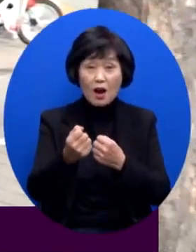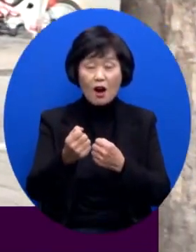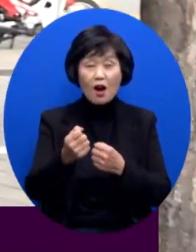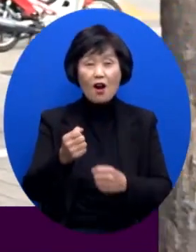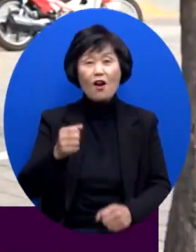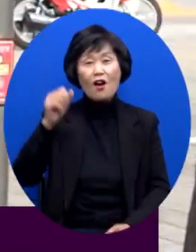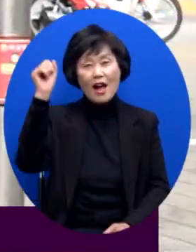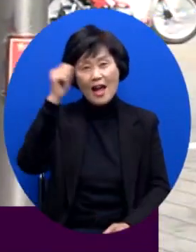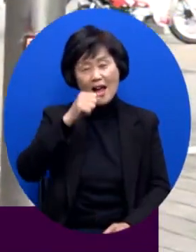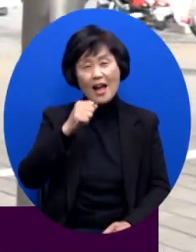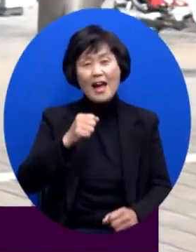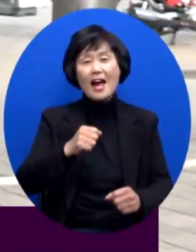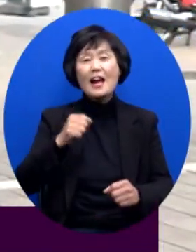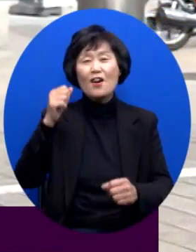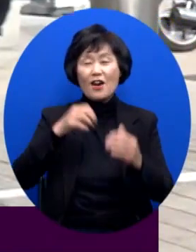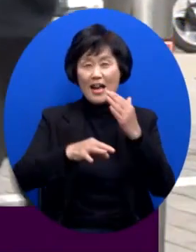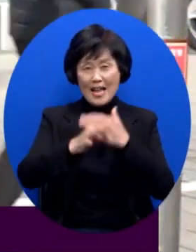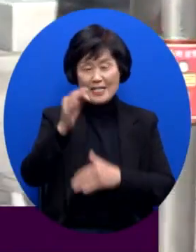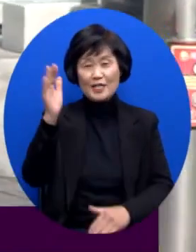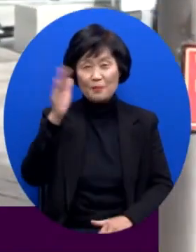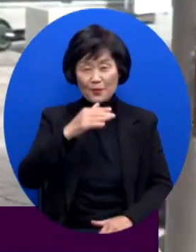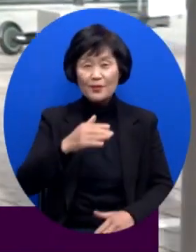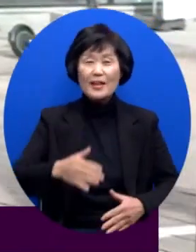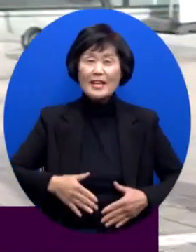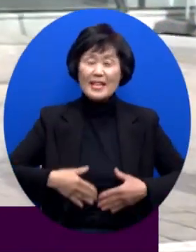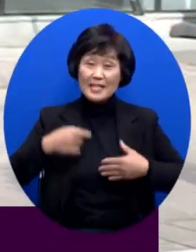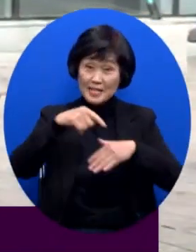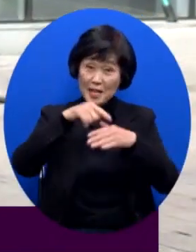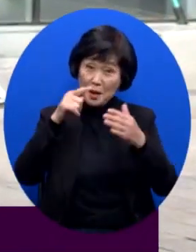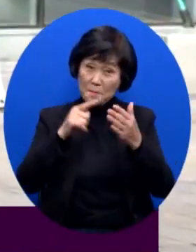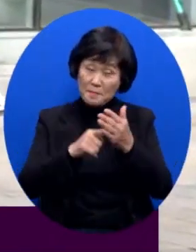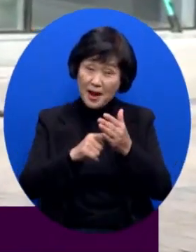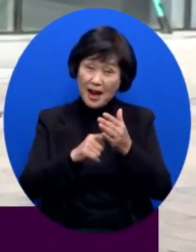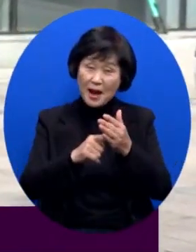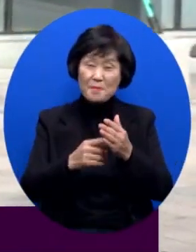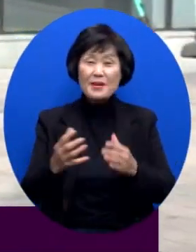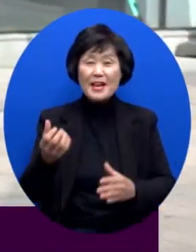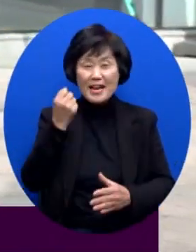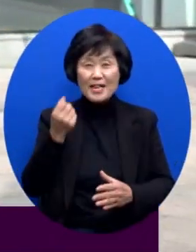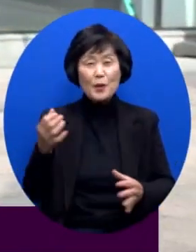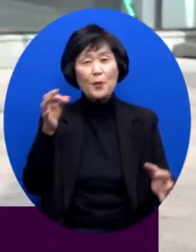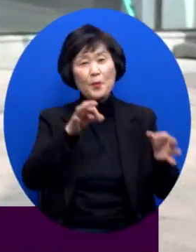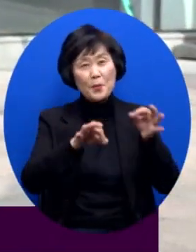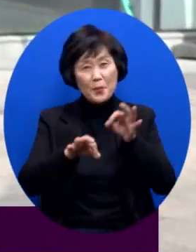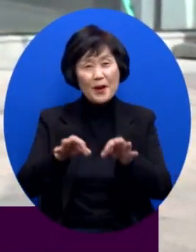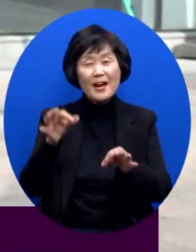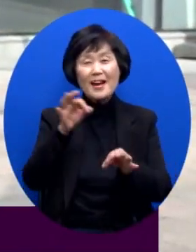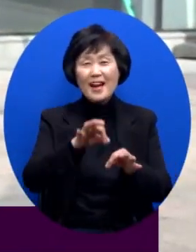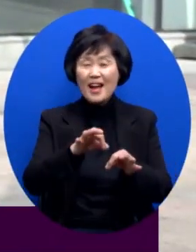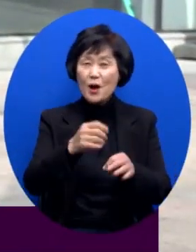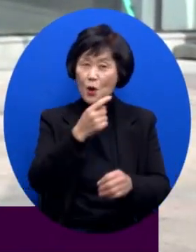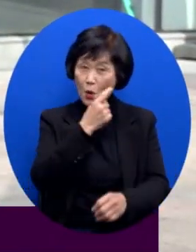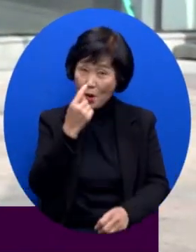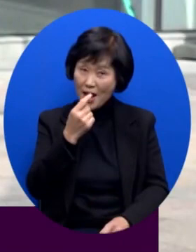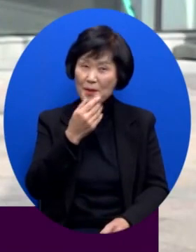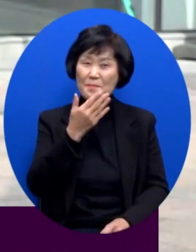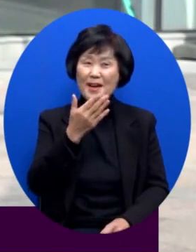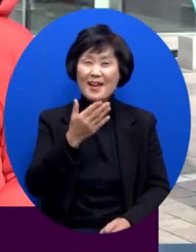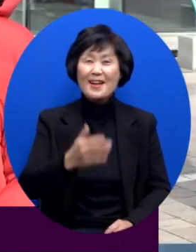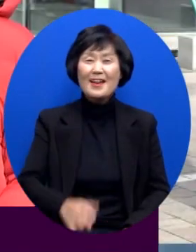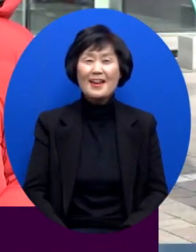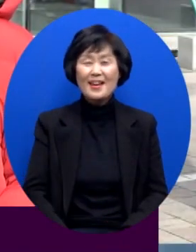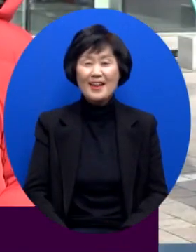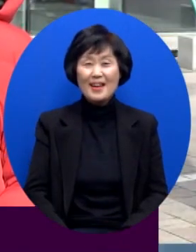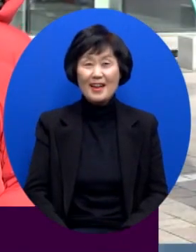행인들이 따뜻한 나눔의 마음을 이곳 구세군 자선냄비에 모아주시는 모금도 확인할 수 있었습니다.